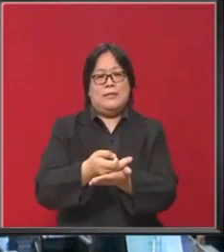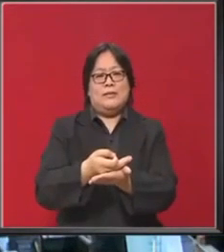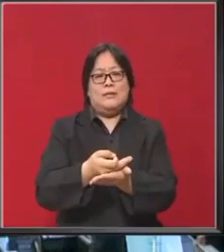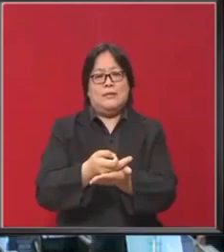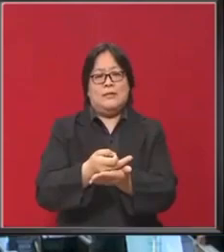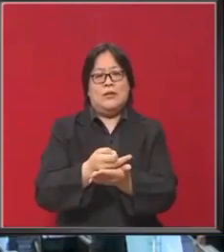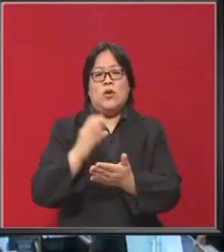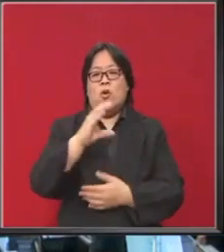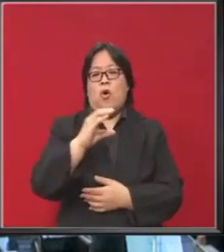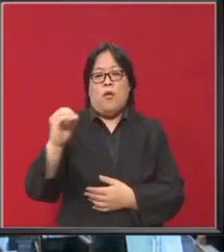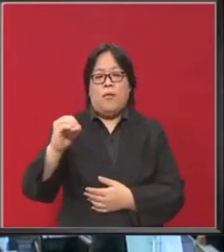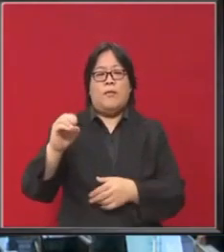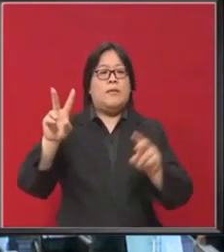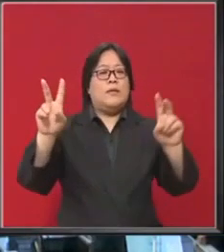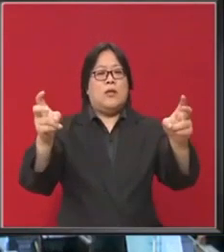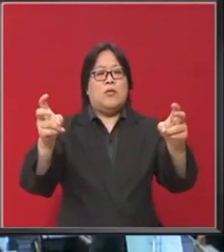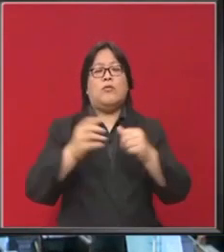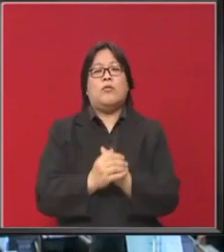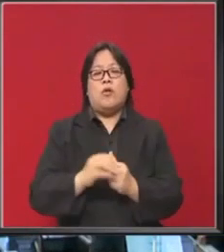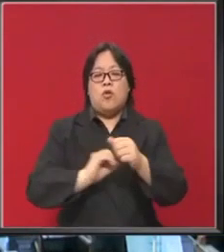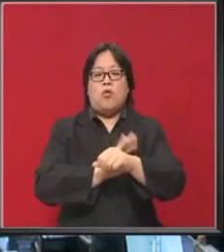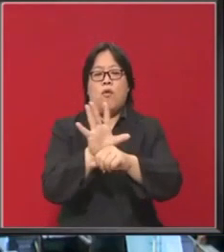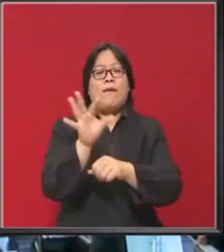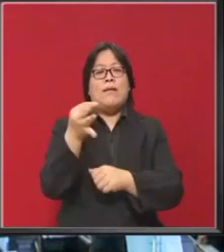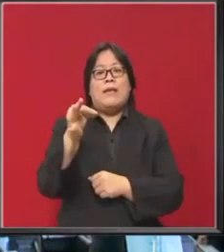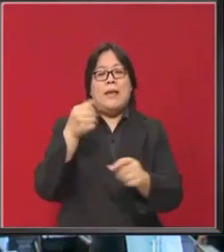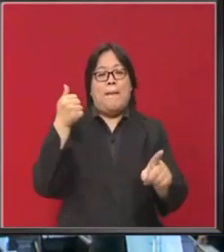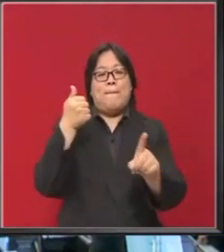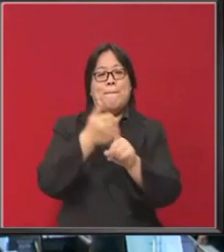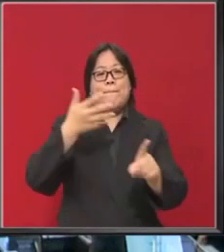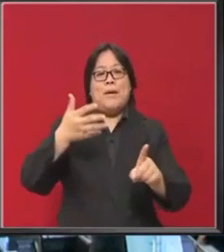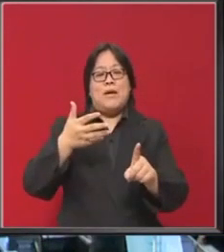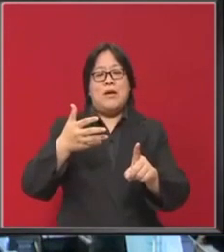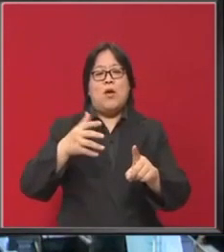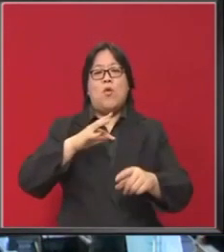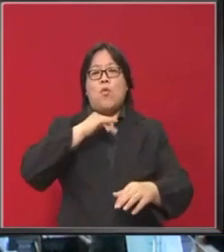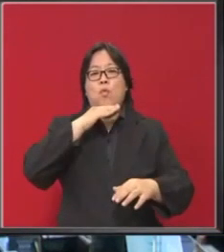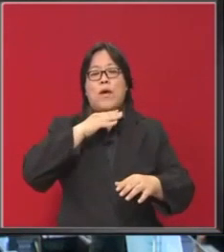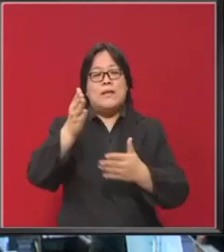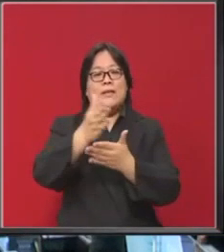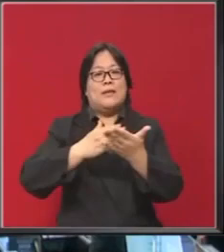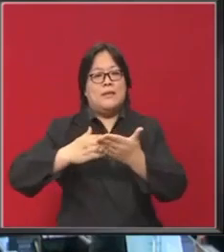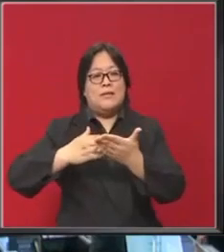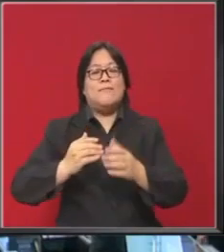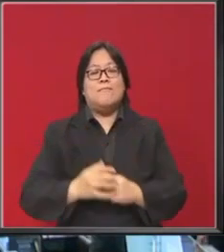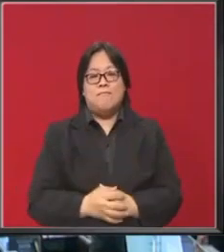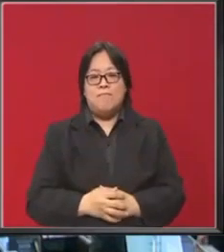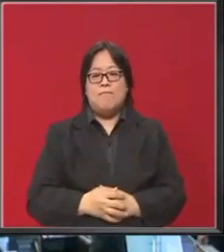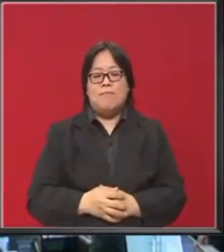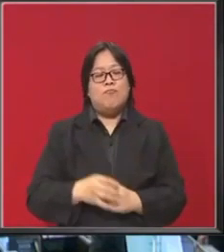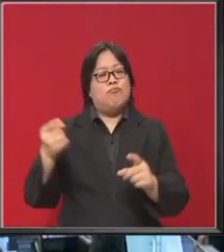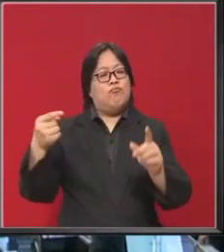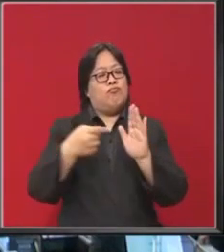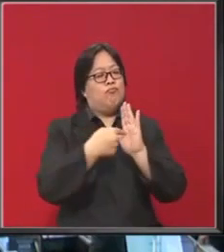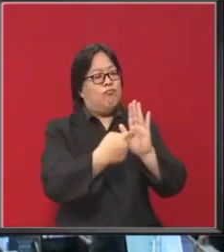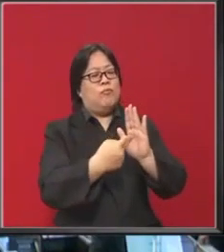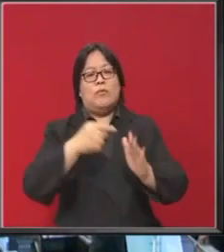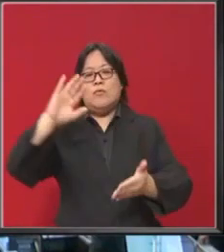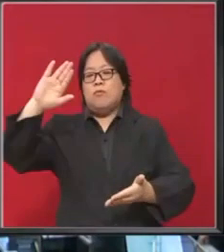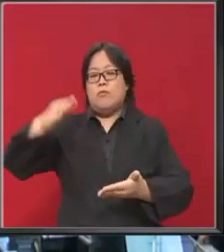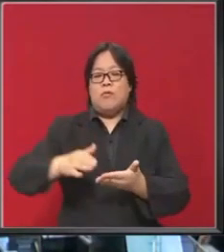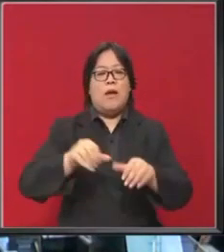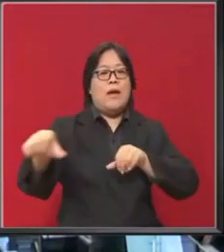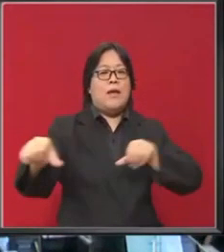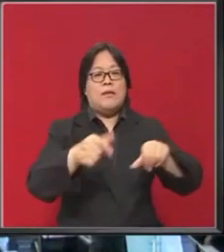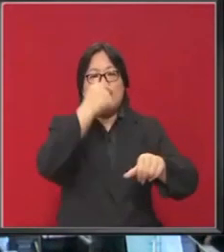corporation yang bertajuk riot komitmen intim impact on the west Sector ia menunjukkan penurunan